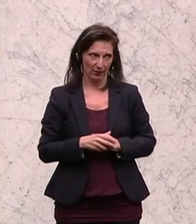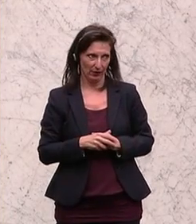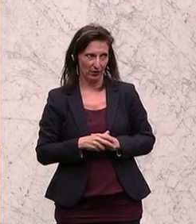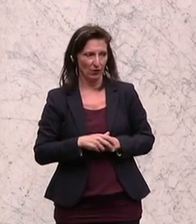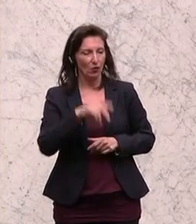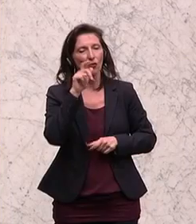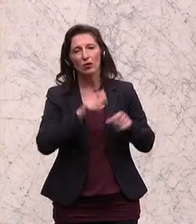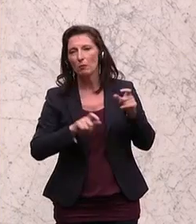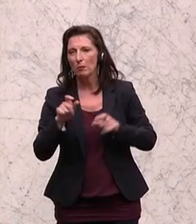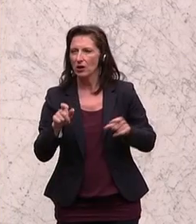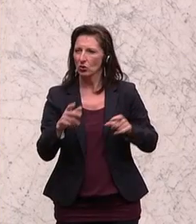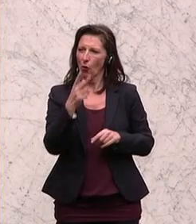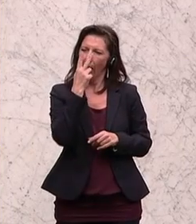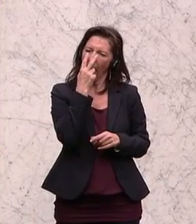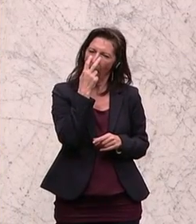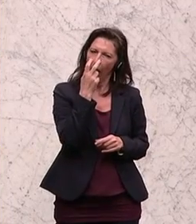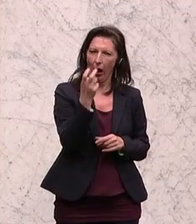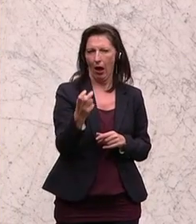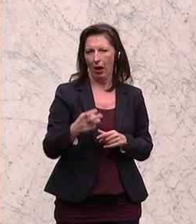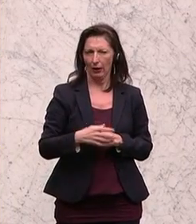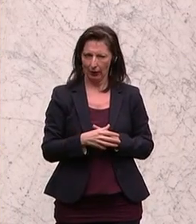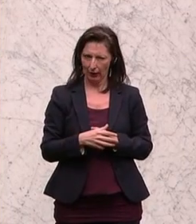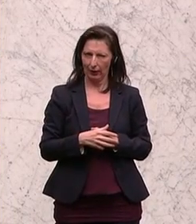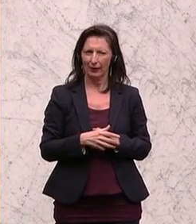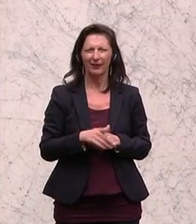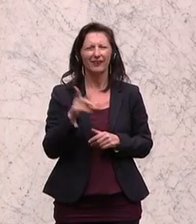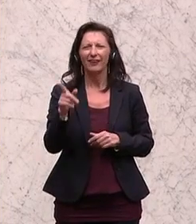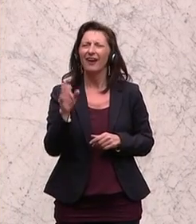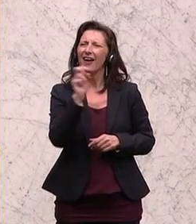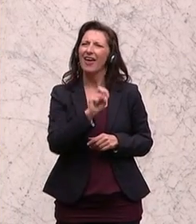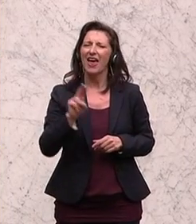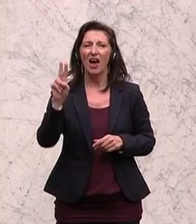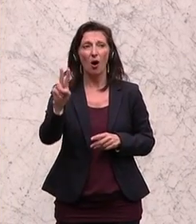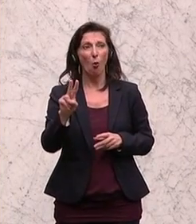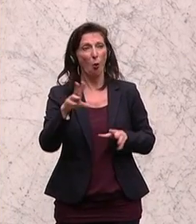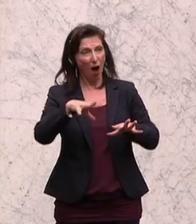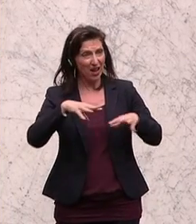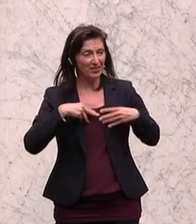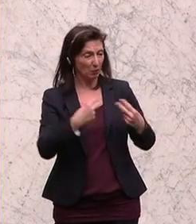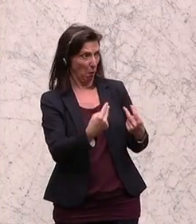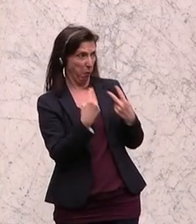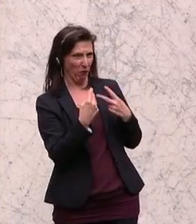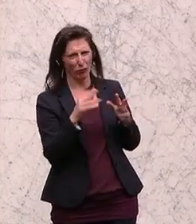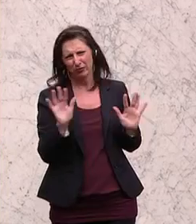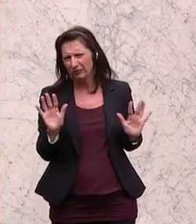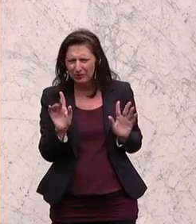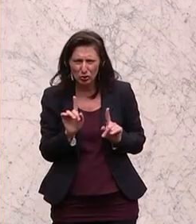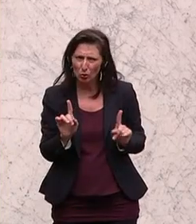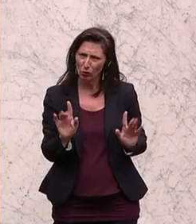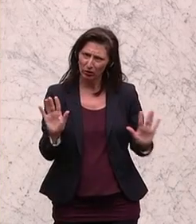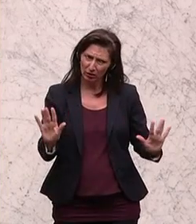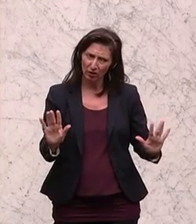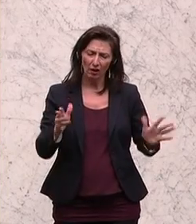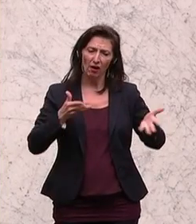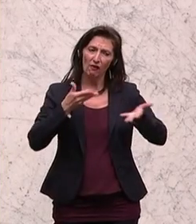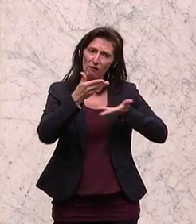Rachesüchtigen in Politik und Presse provozieren lassen. Ich glaube, die oberste Maxime muss sein, in den Verhandlungen Ruhe